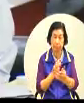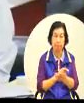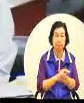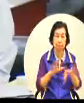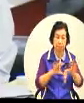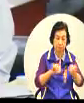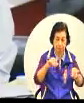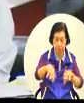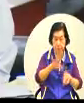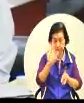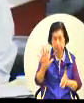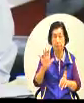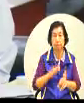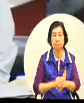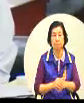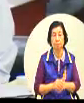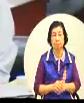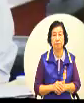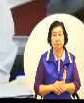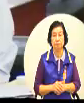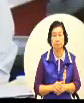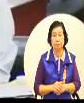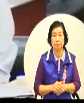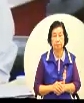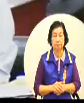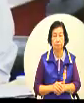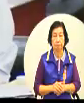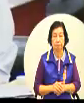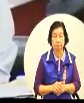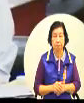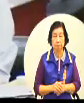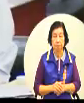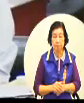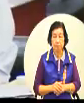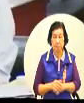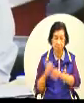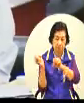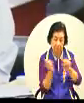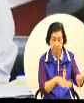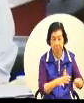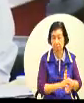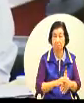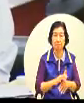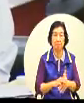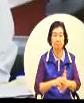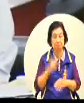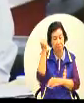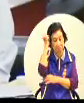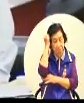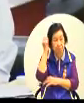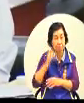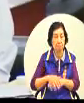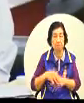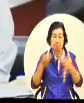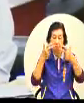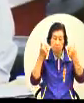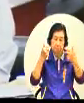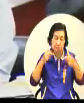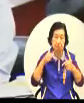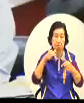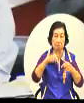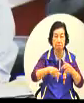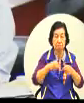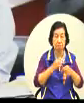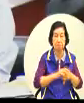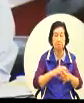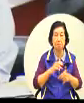呢，我们都不可以放弃在都会区每一个原住